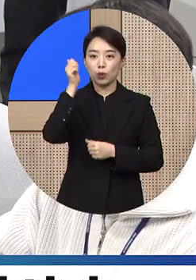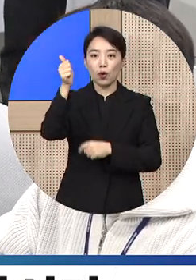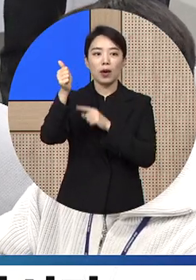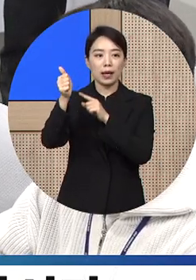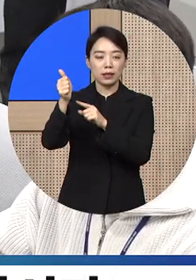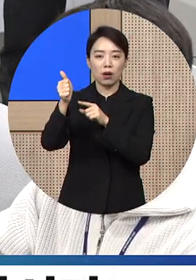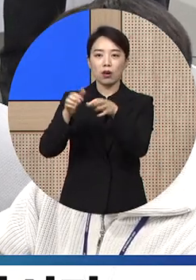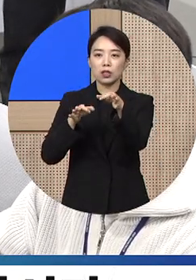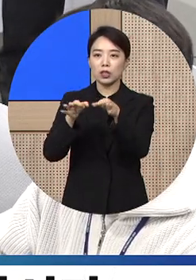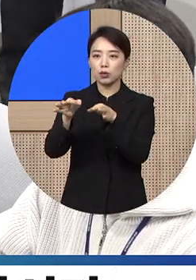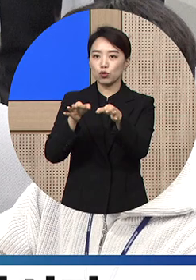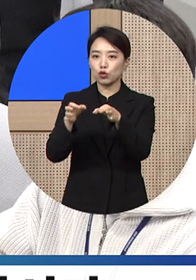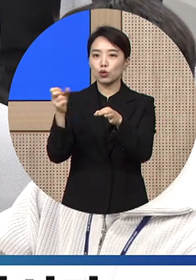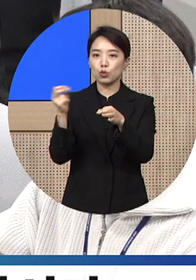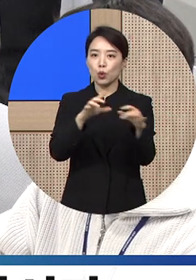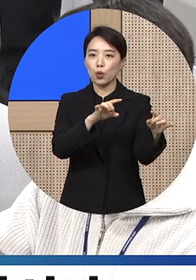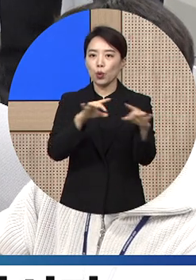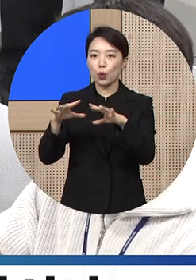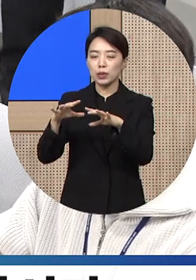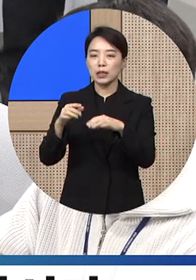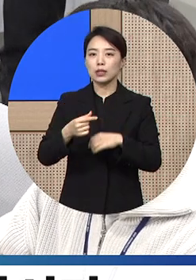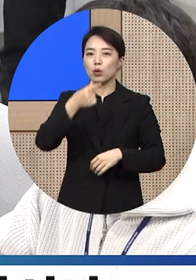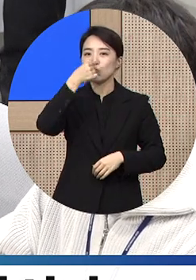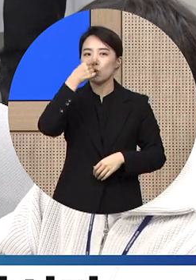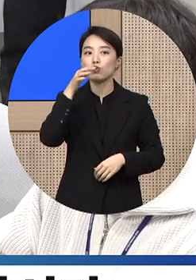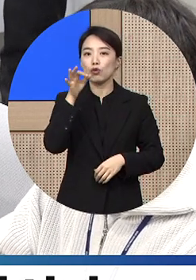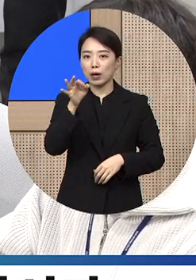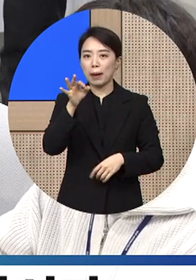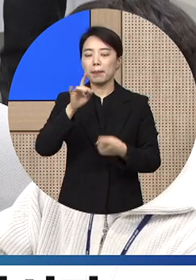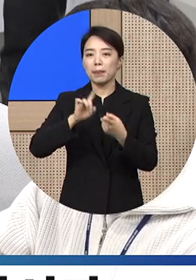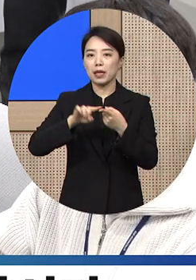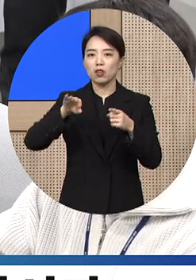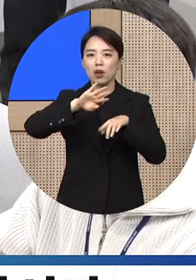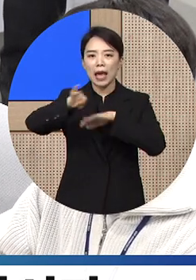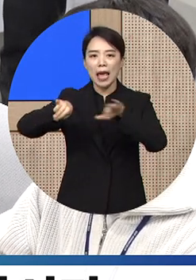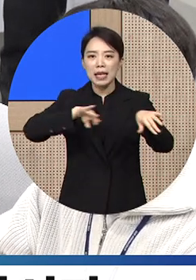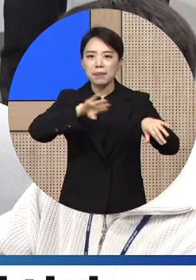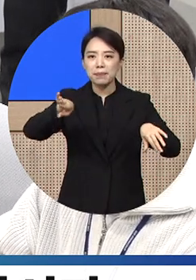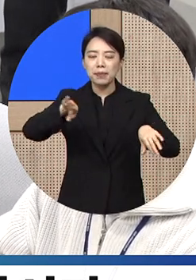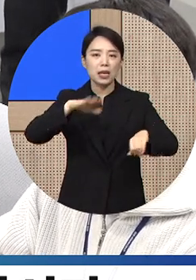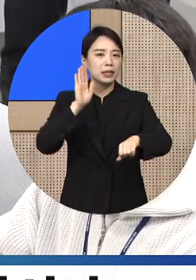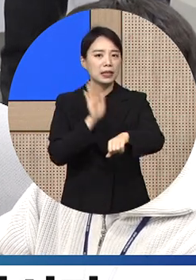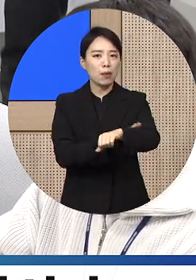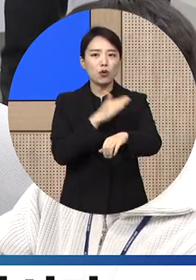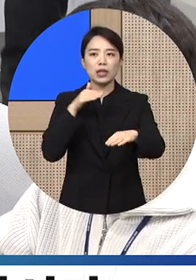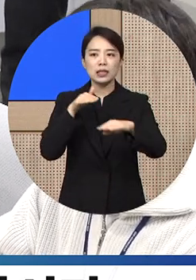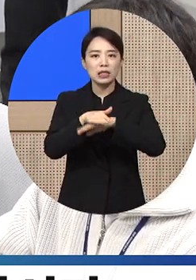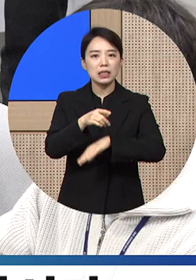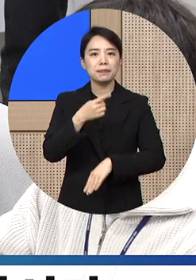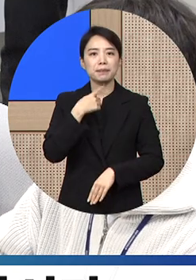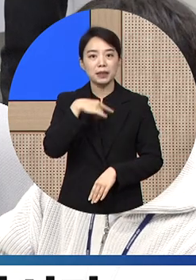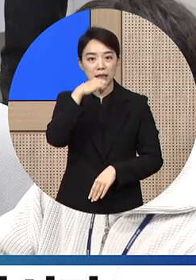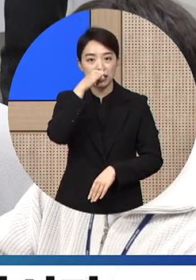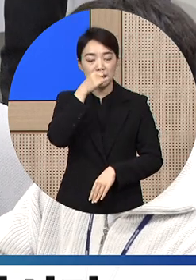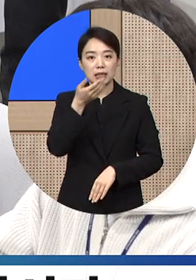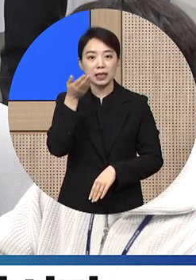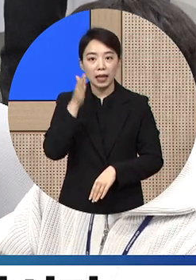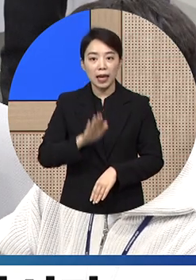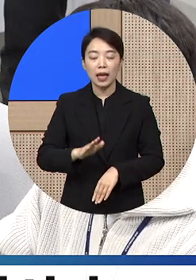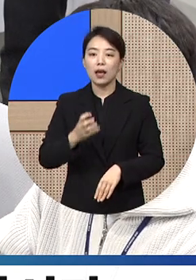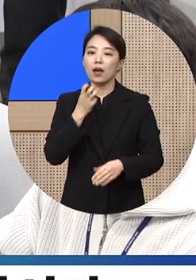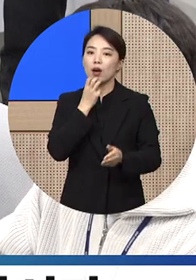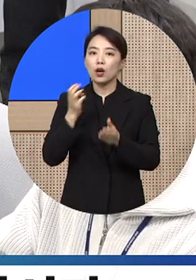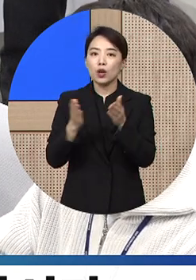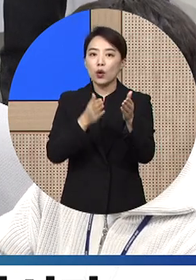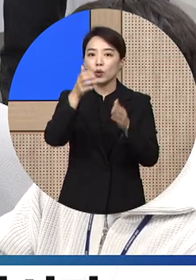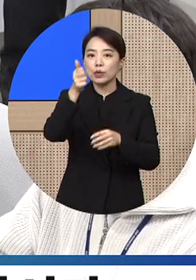금융하고 통신 그다음에 소주값 이런 것에 개입하는 것이 좀 잘못됐다는 식으로 비판을 좀 하셨어요. 그러면